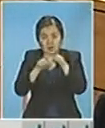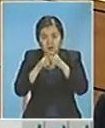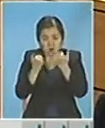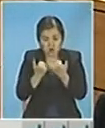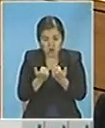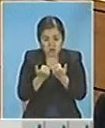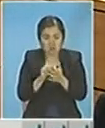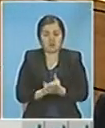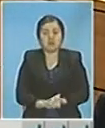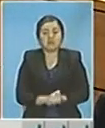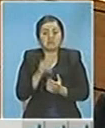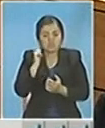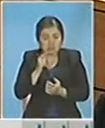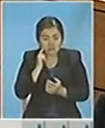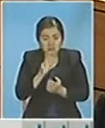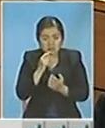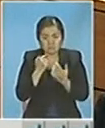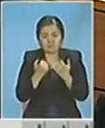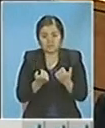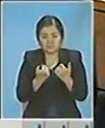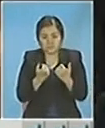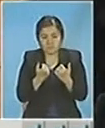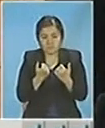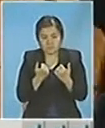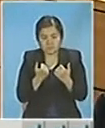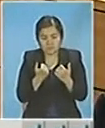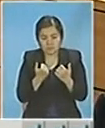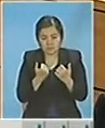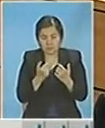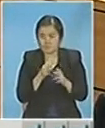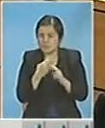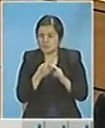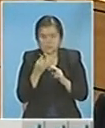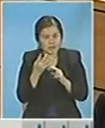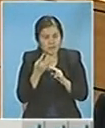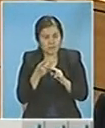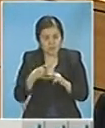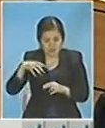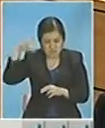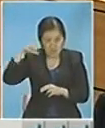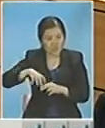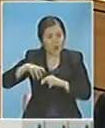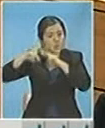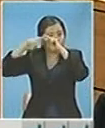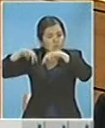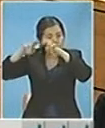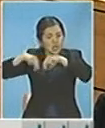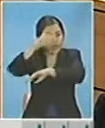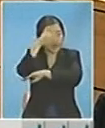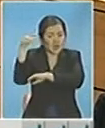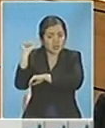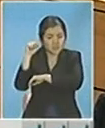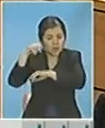ะนี้เนี่ยเราที่จริงเรามีเขาเรียกอะไรนะสำนักวิจัยนะครับแห่งชา